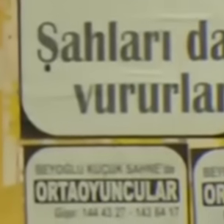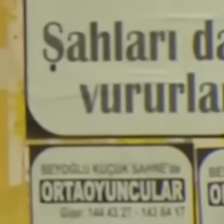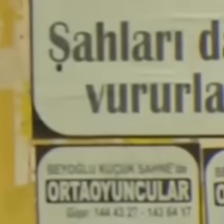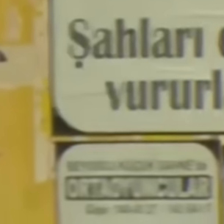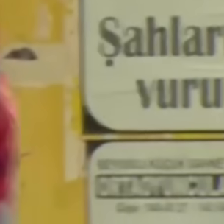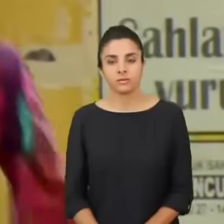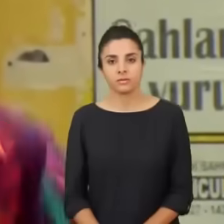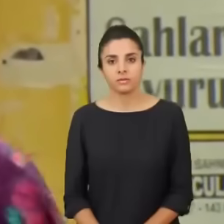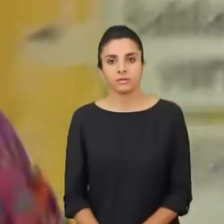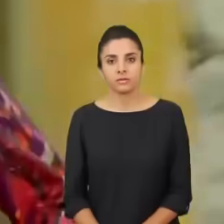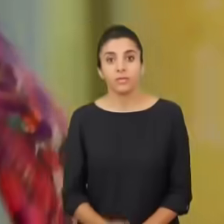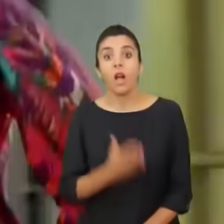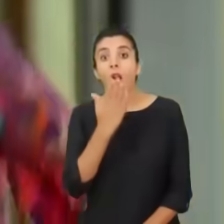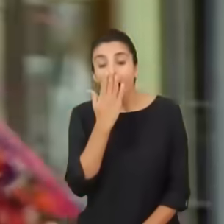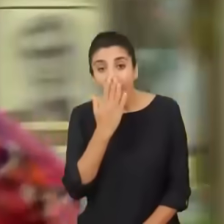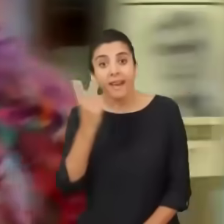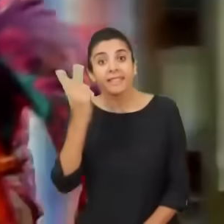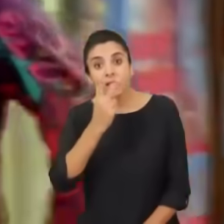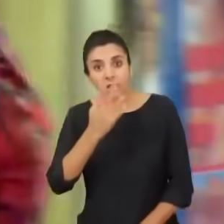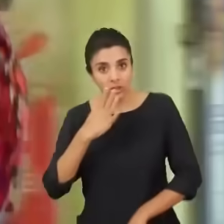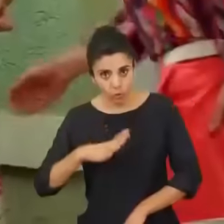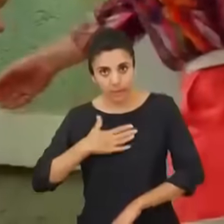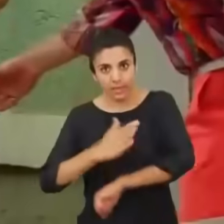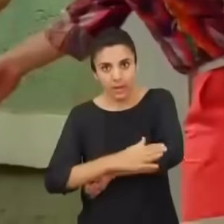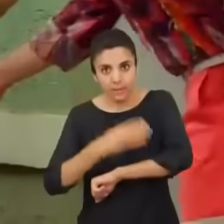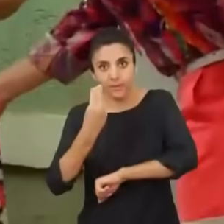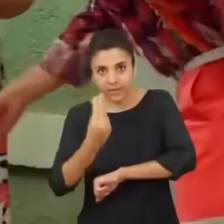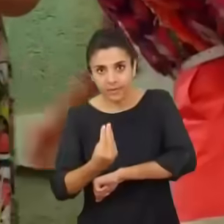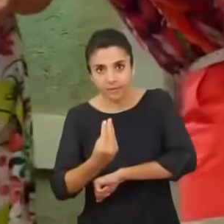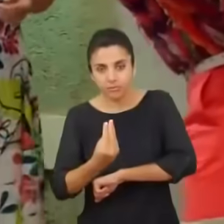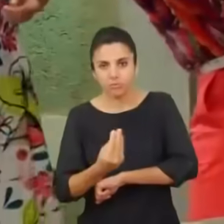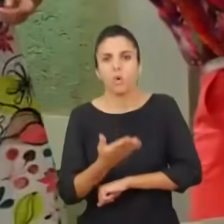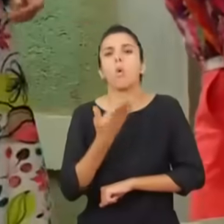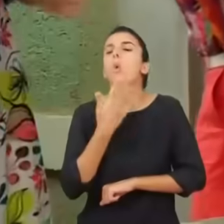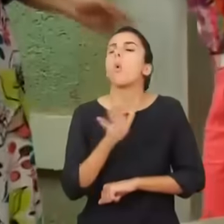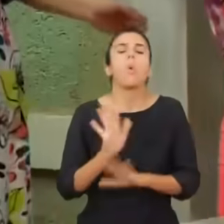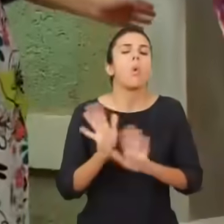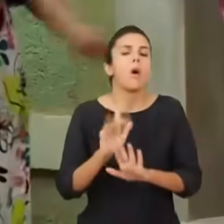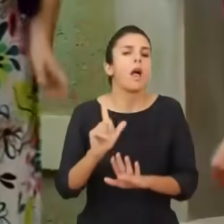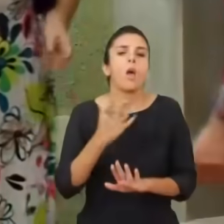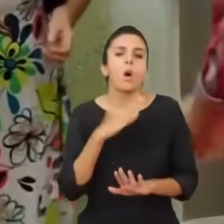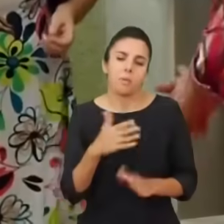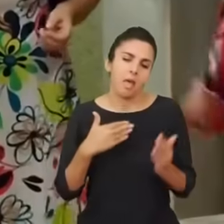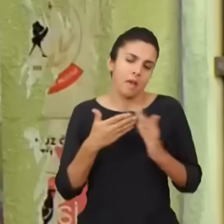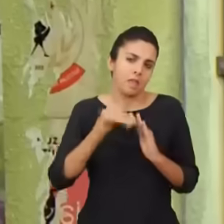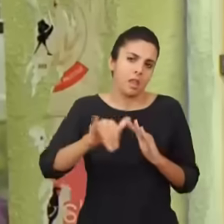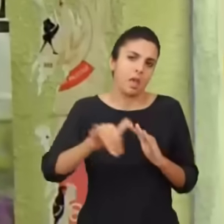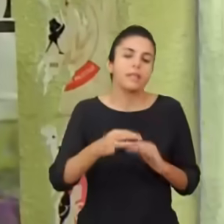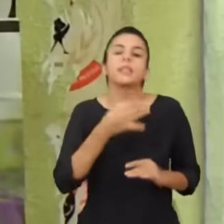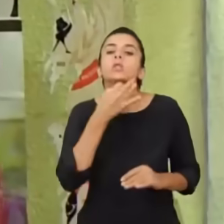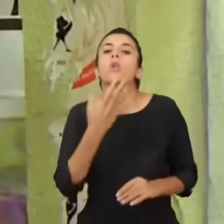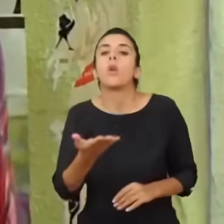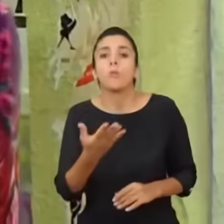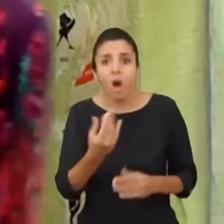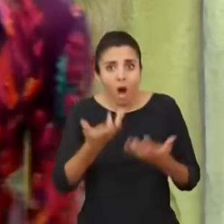yürüyorlar. Ah! Rukiye teyzem, isterseniz ben alayım. Yok çocuğum, geldik zaten. Sağ ol, sağ ol.